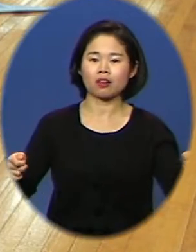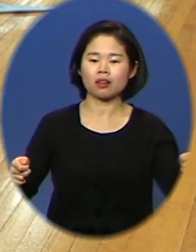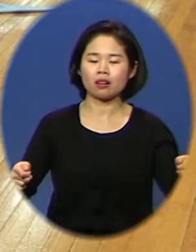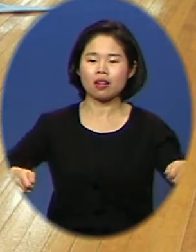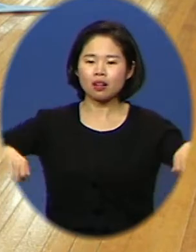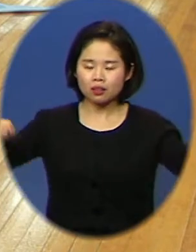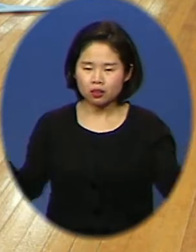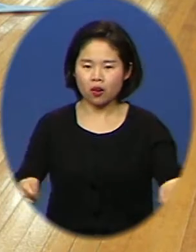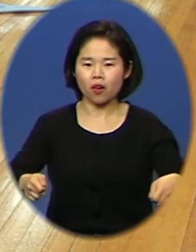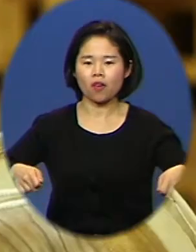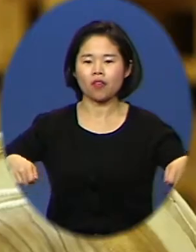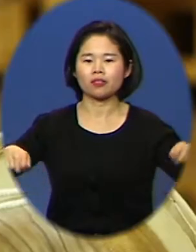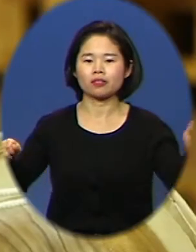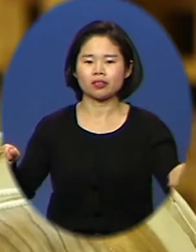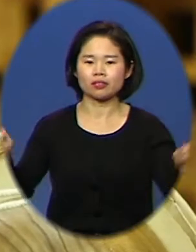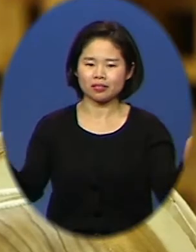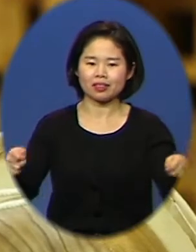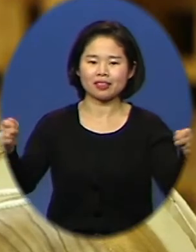시작.